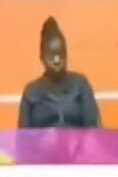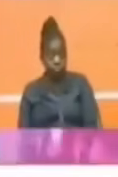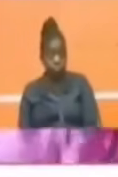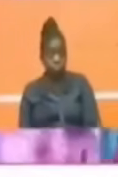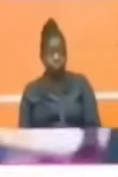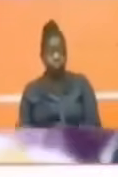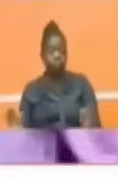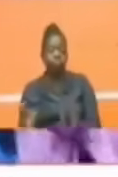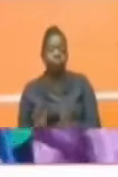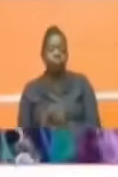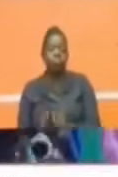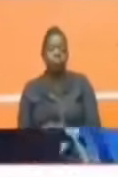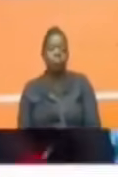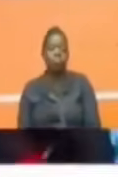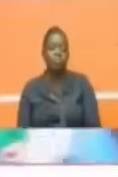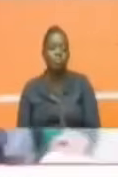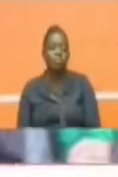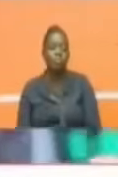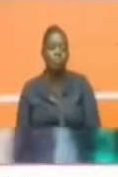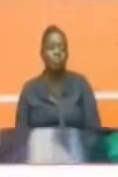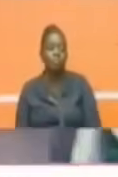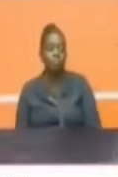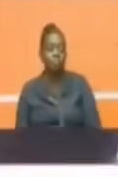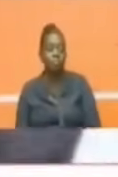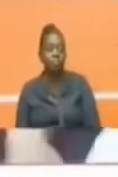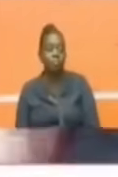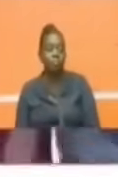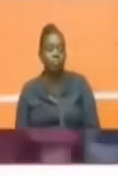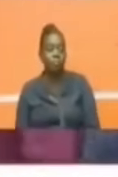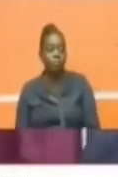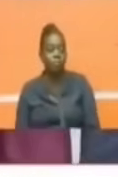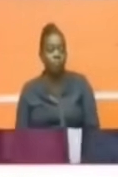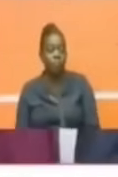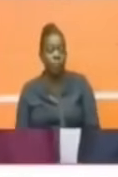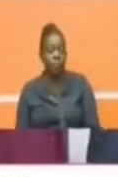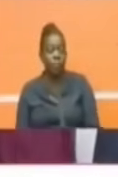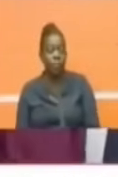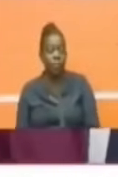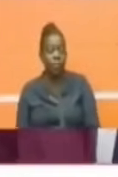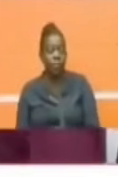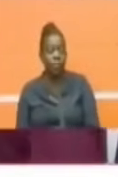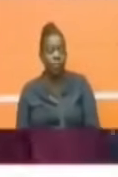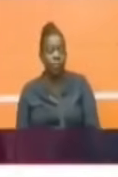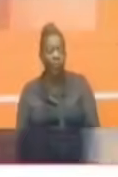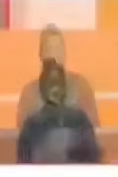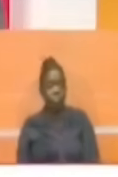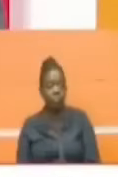John Bosco Mulyowa yakusakidde eggulu eno ku Rabukedde TV.